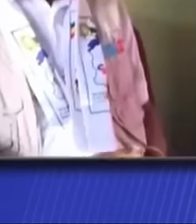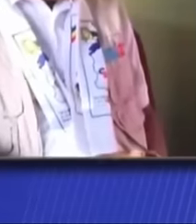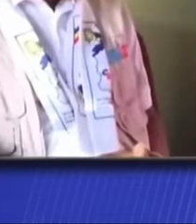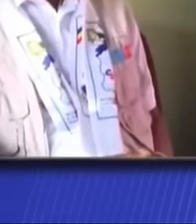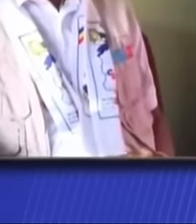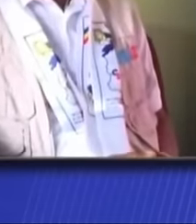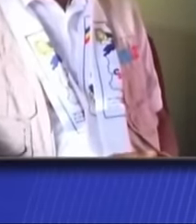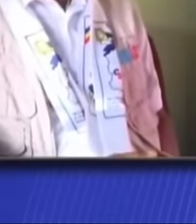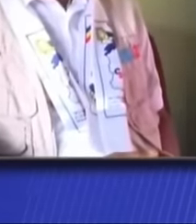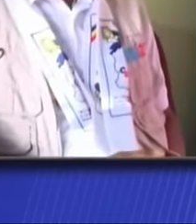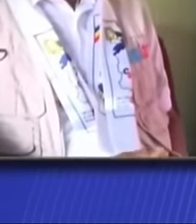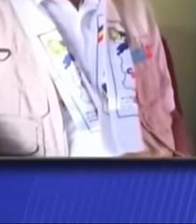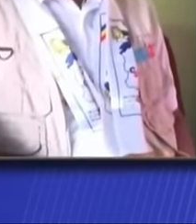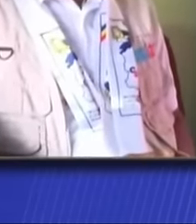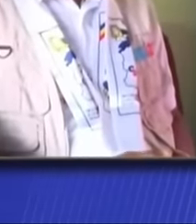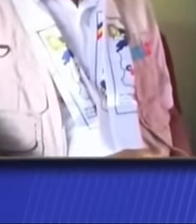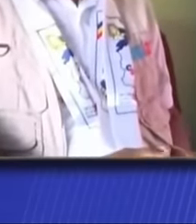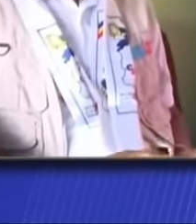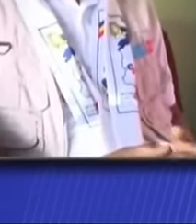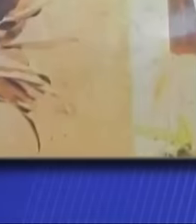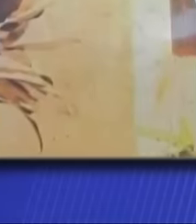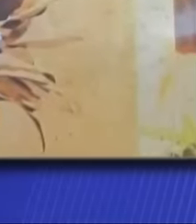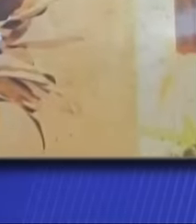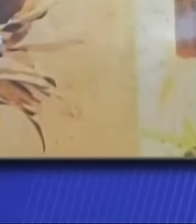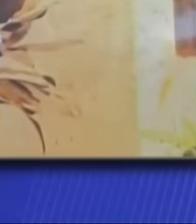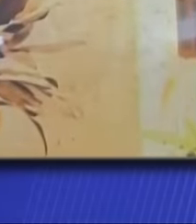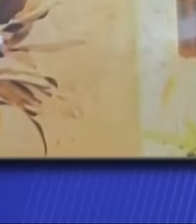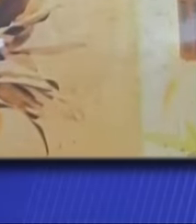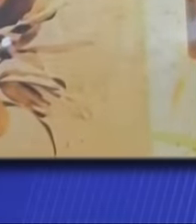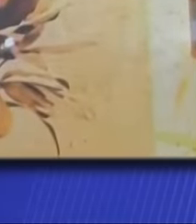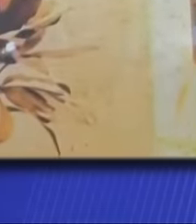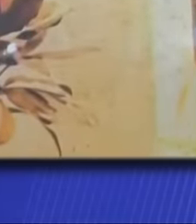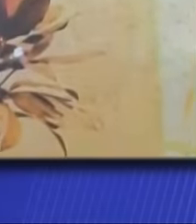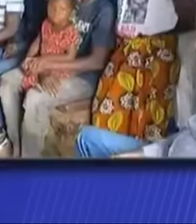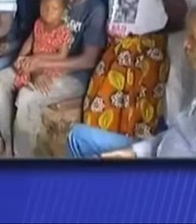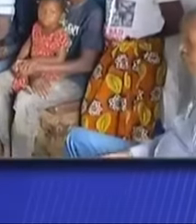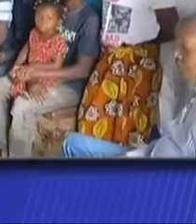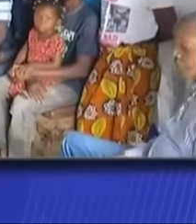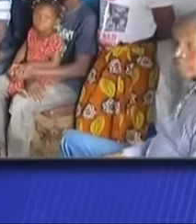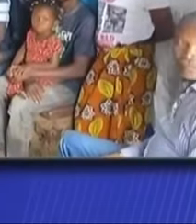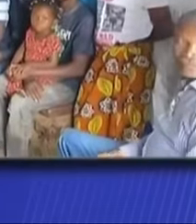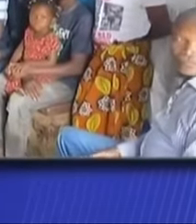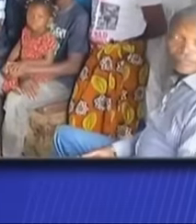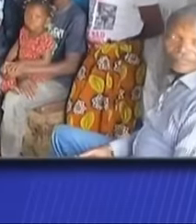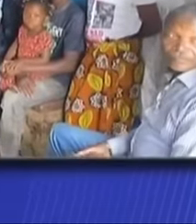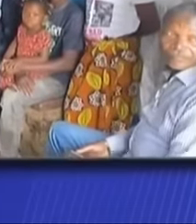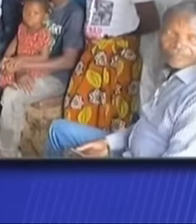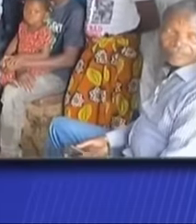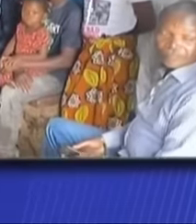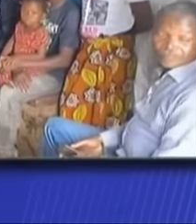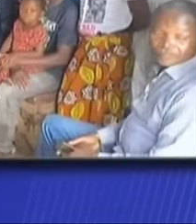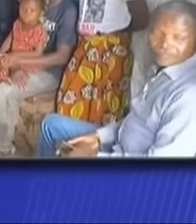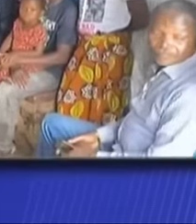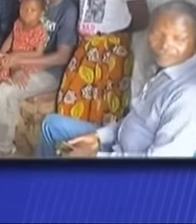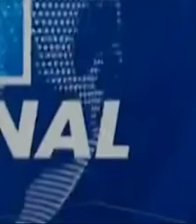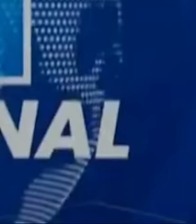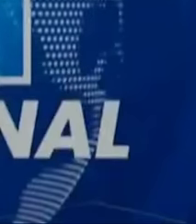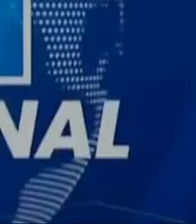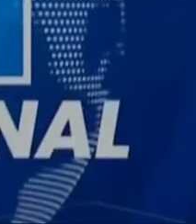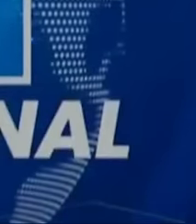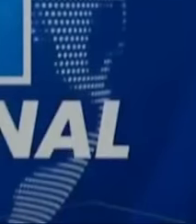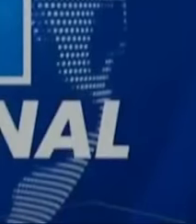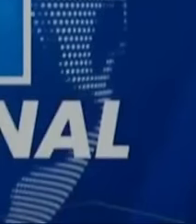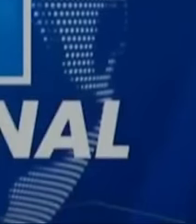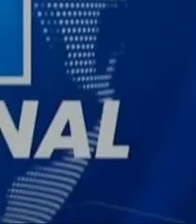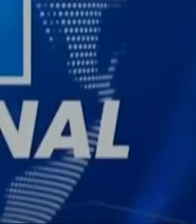42 blessés, bilan délivré par l'équipe de campagne du candidat numéro 20 après les vérifications sur le terrain. C'est tout pour le sommaire.